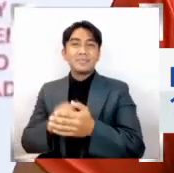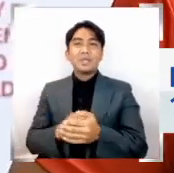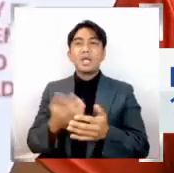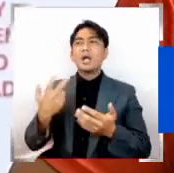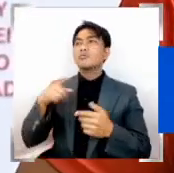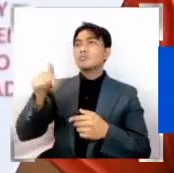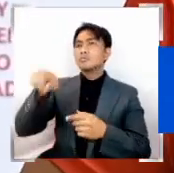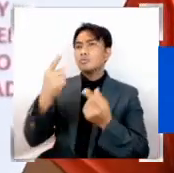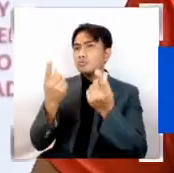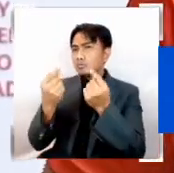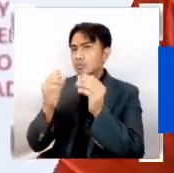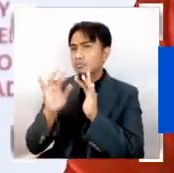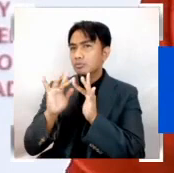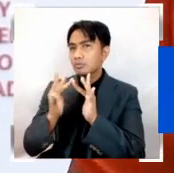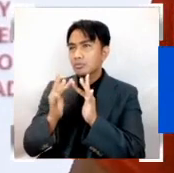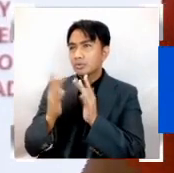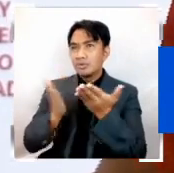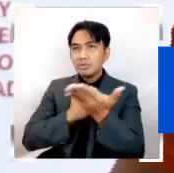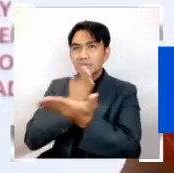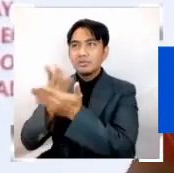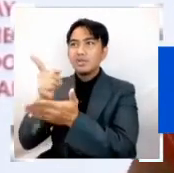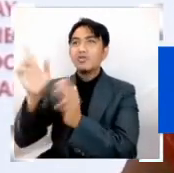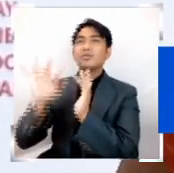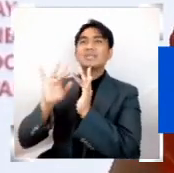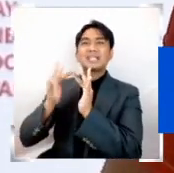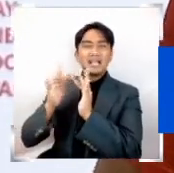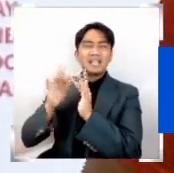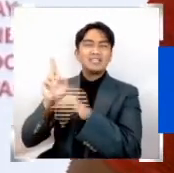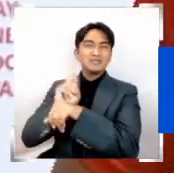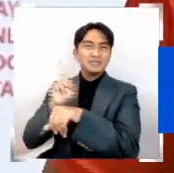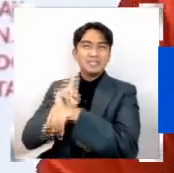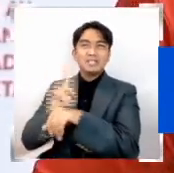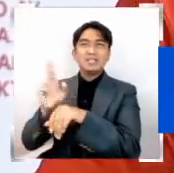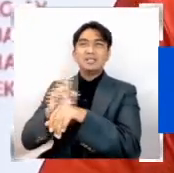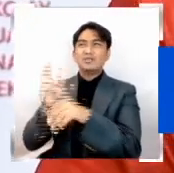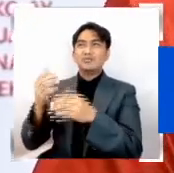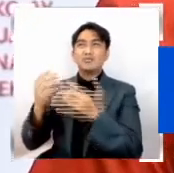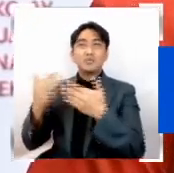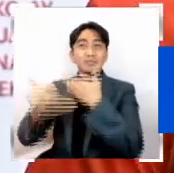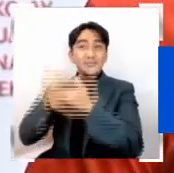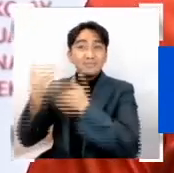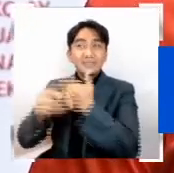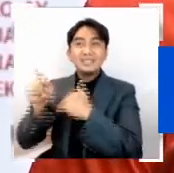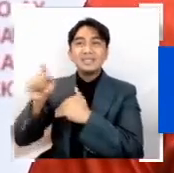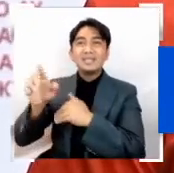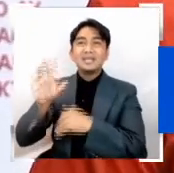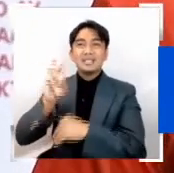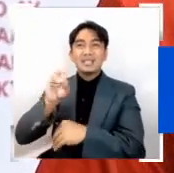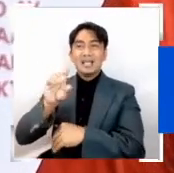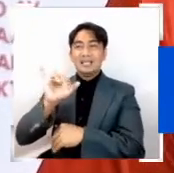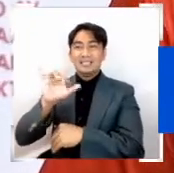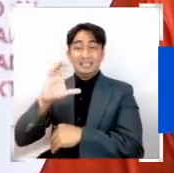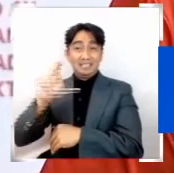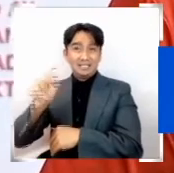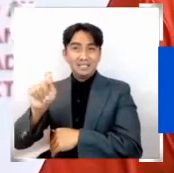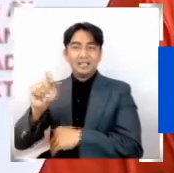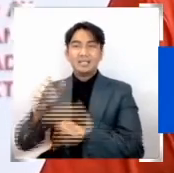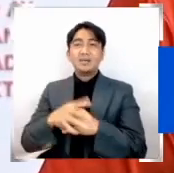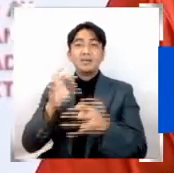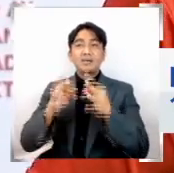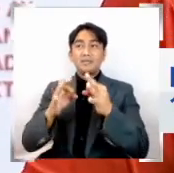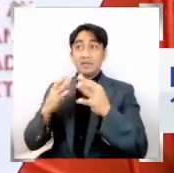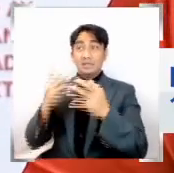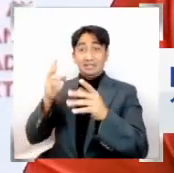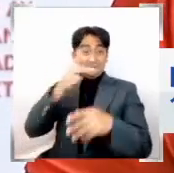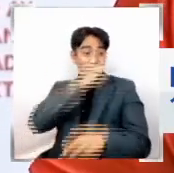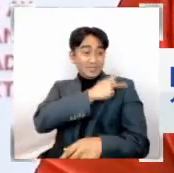go through our digital system developed by the DICT. Ibig sabihin, pagdating pa lang ng pasyente rito o ng ating mga